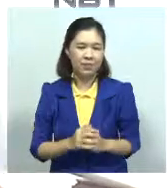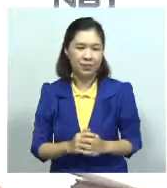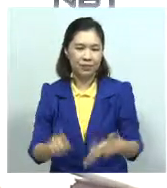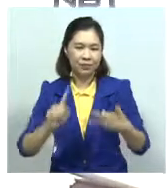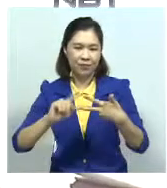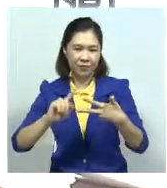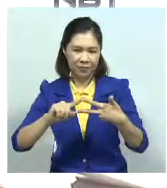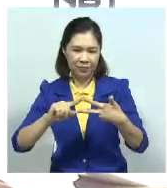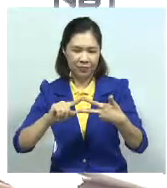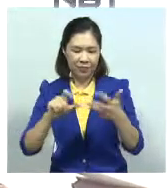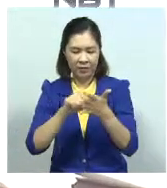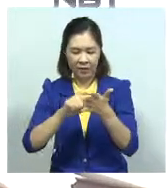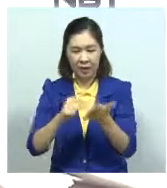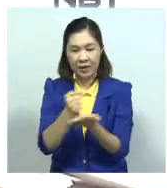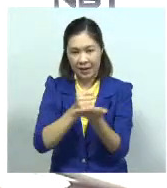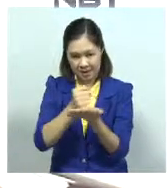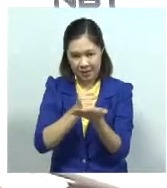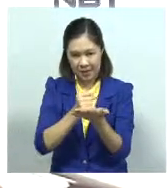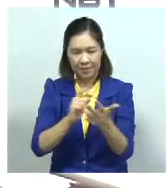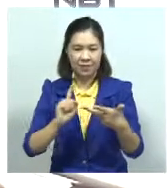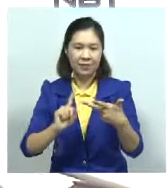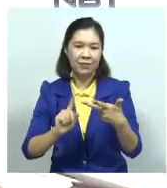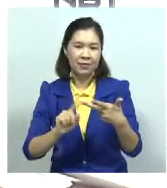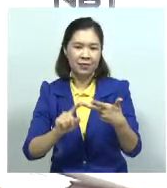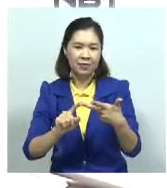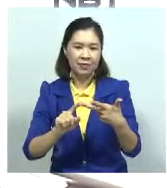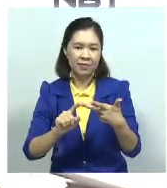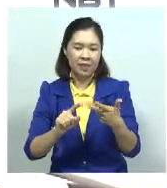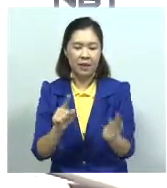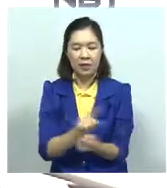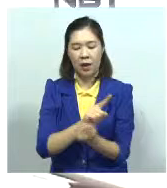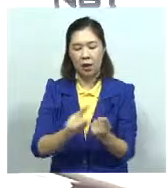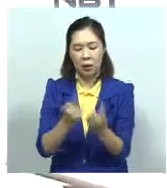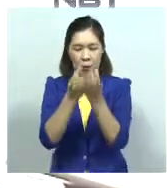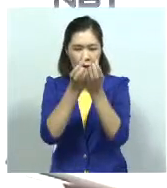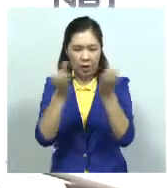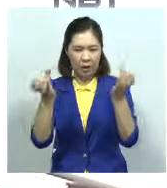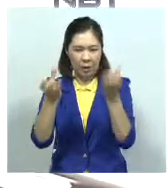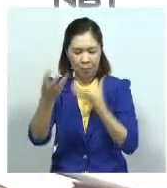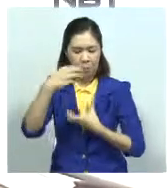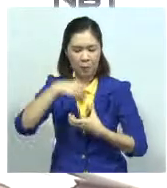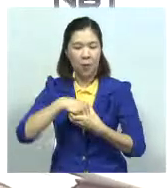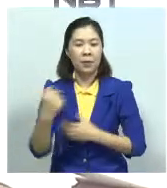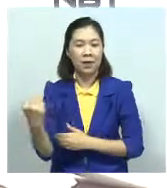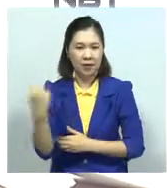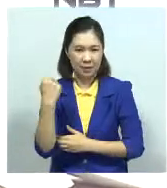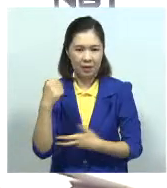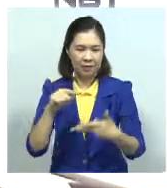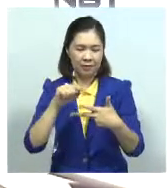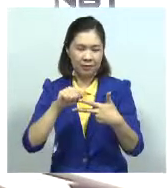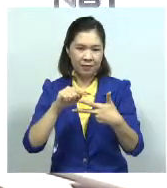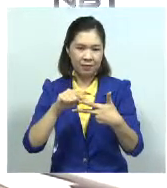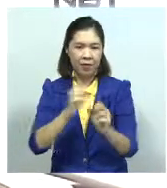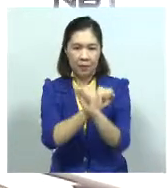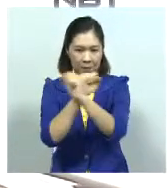ที่2คือการแก้ปัญหายาเสพติดในเรื่องที่3ก็คือการสร้างสังคมคุณธรรมที่เข้มแข็งในเรื่องของยาเสพติดก็ทั้งมาตรการเรื่องของการป้